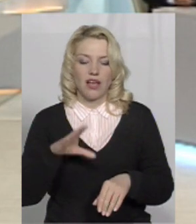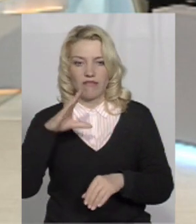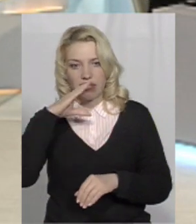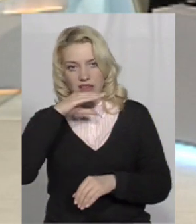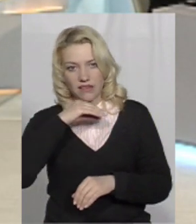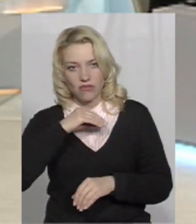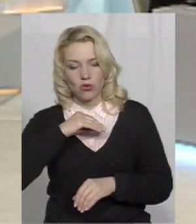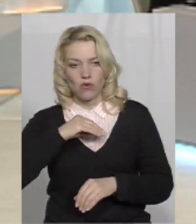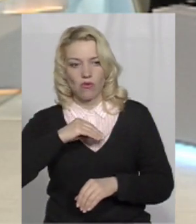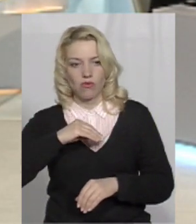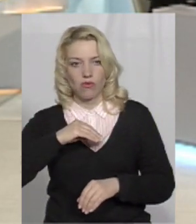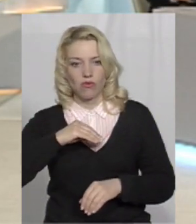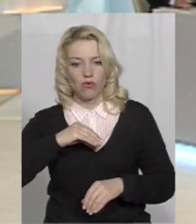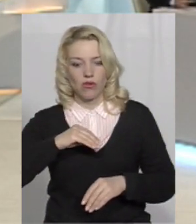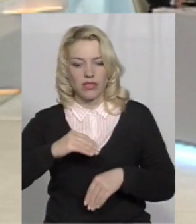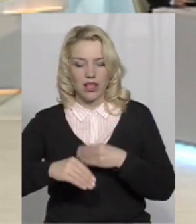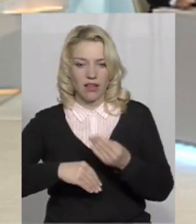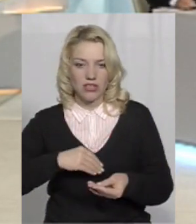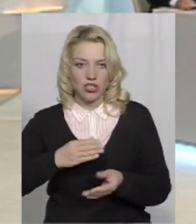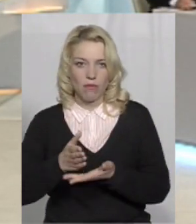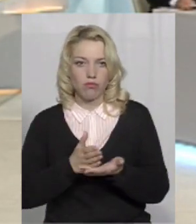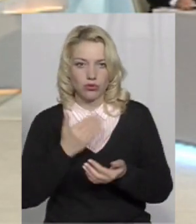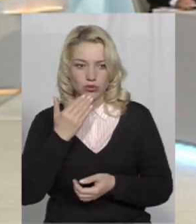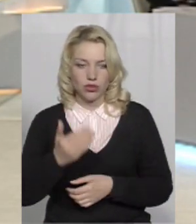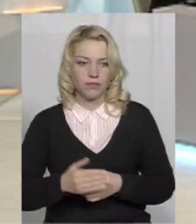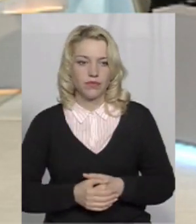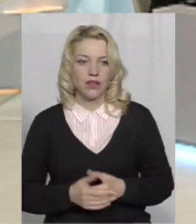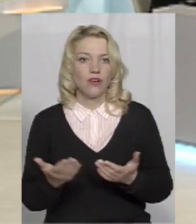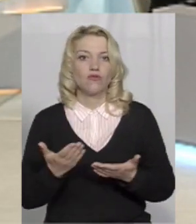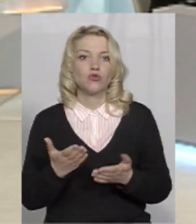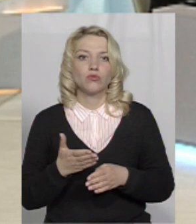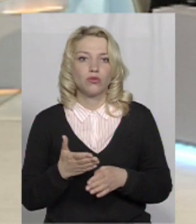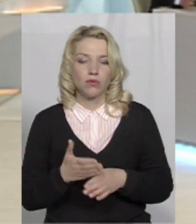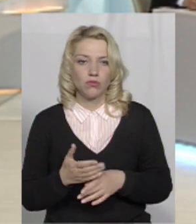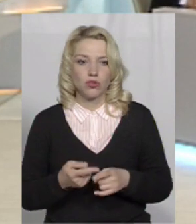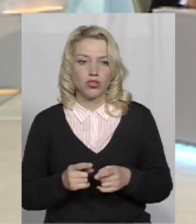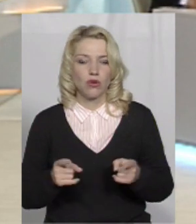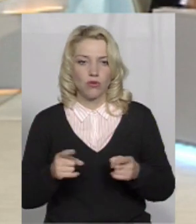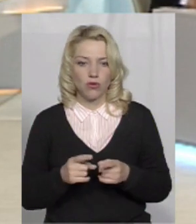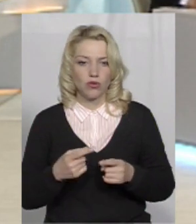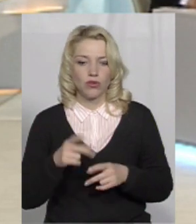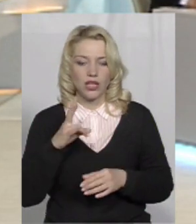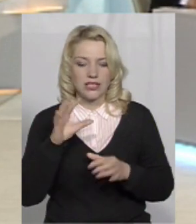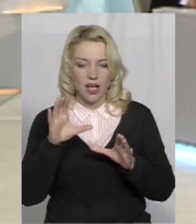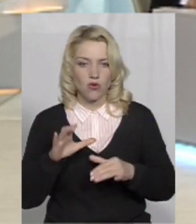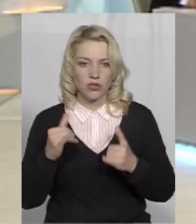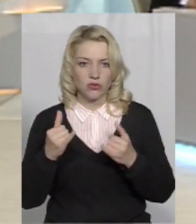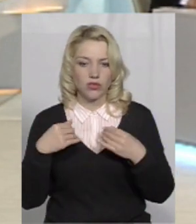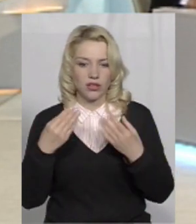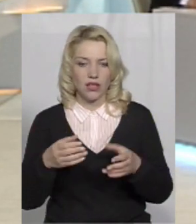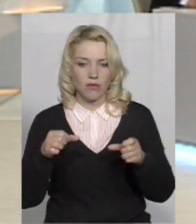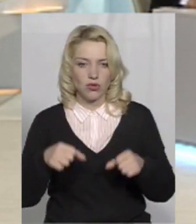ефективного надавача послуг? Чому допоможе? Ну, наприклад, так, коротко, закон дає на сьогодні можливість